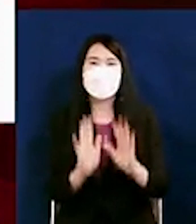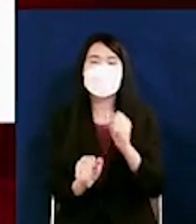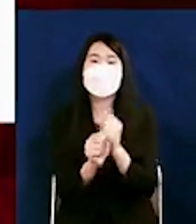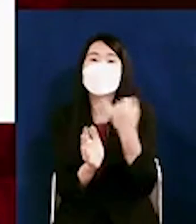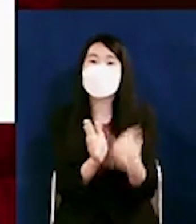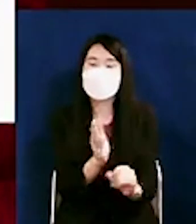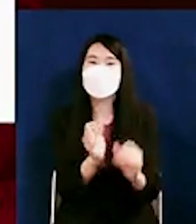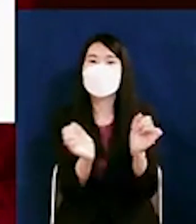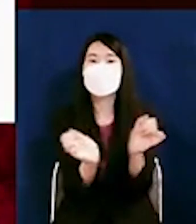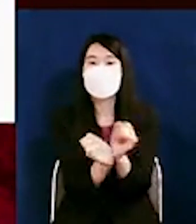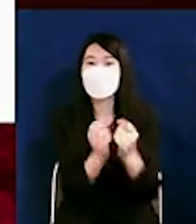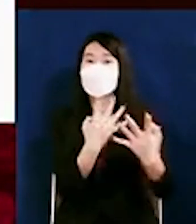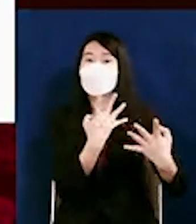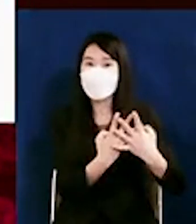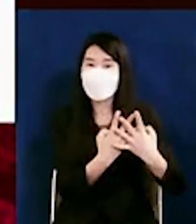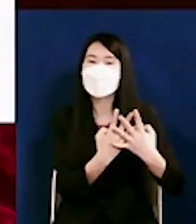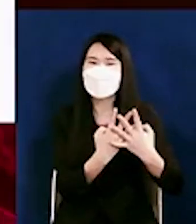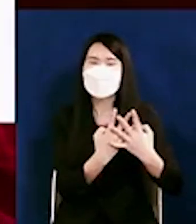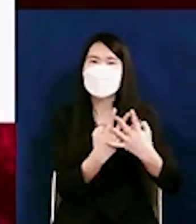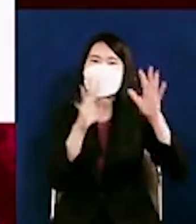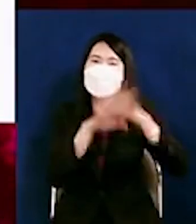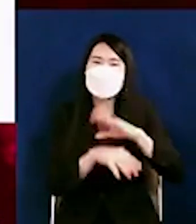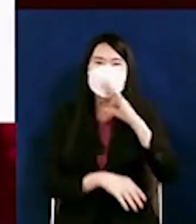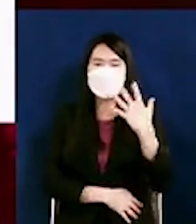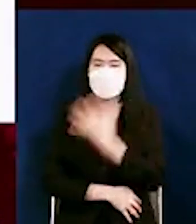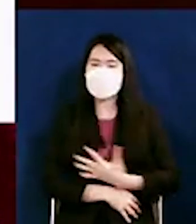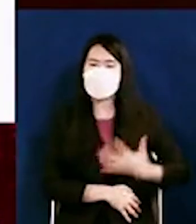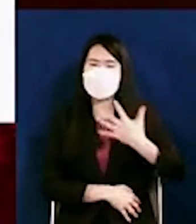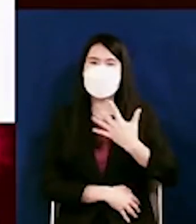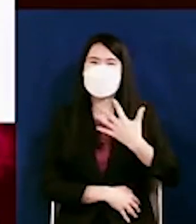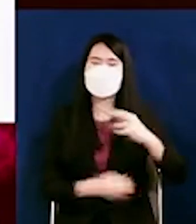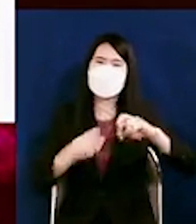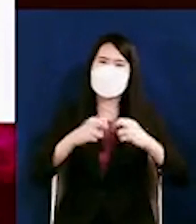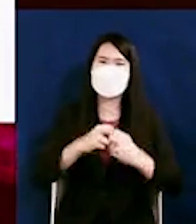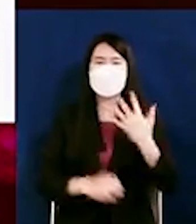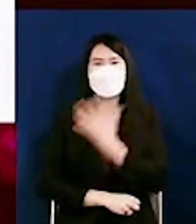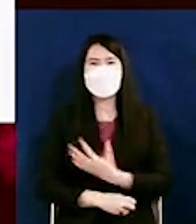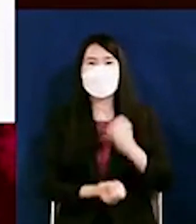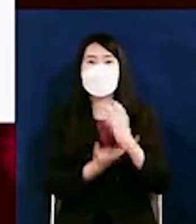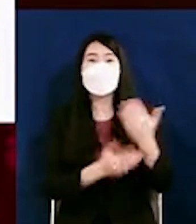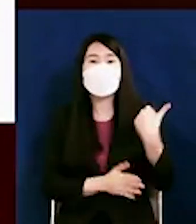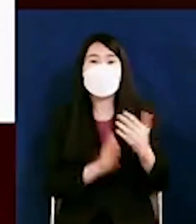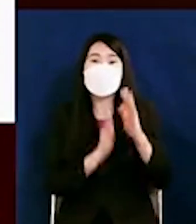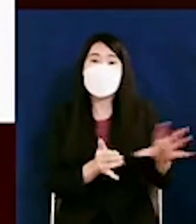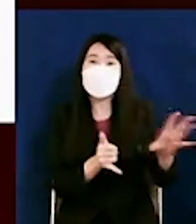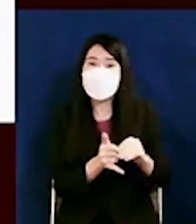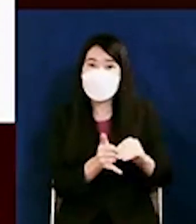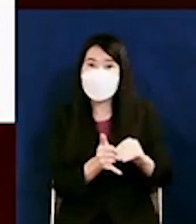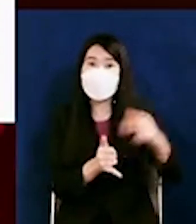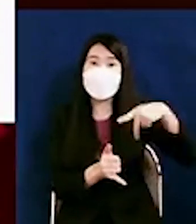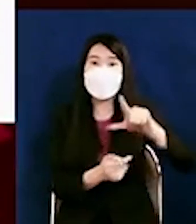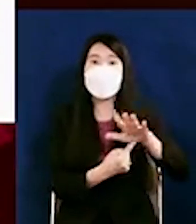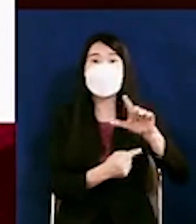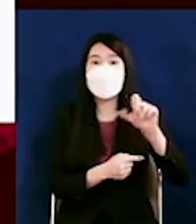ะครับแล้วก็อาจจะมีพูดง่ายๆภูมิคุ้มกันบกพร่องหรือมีปัญหาอันนี้2รายนะครับแล้วในส่วน